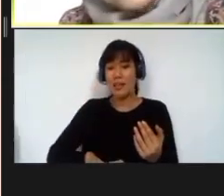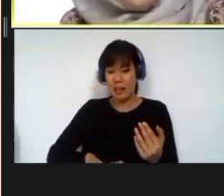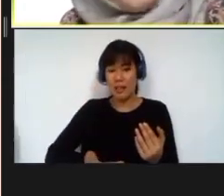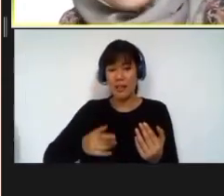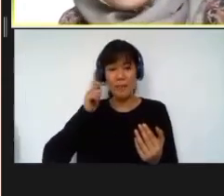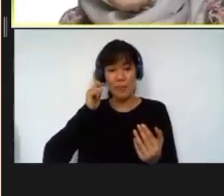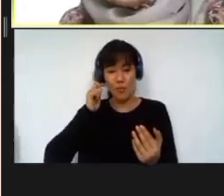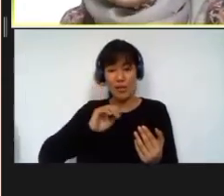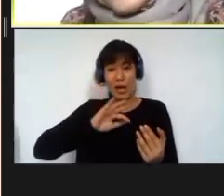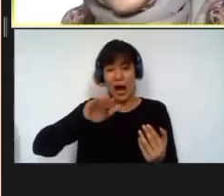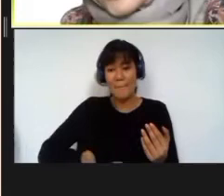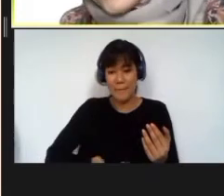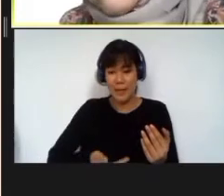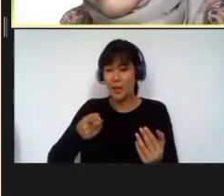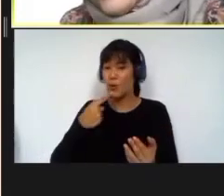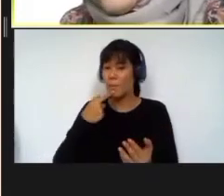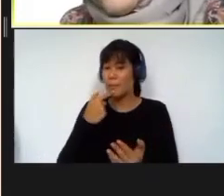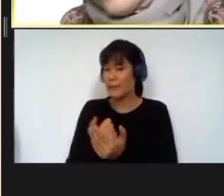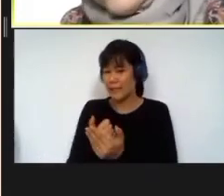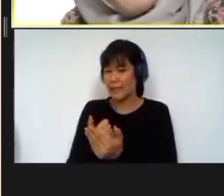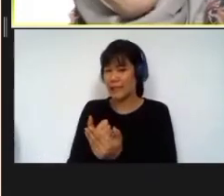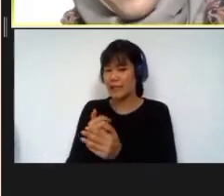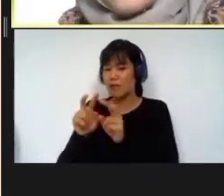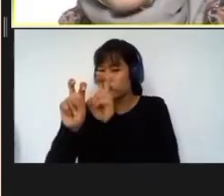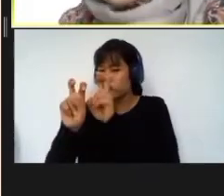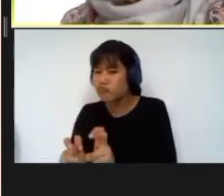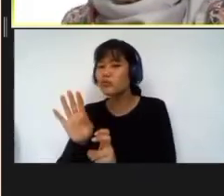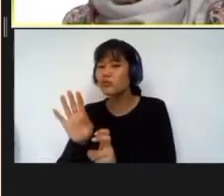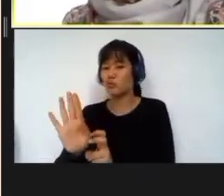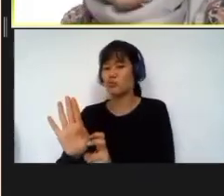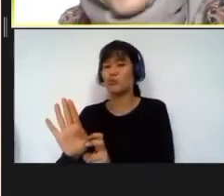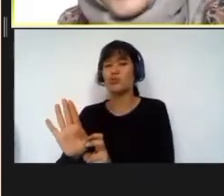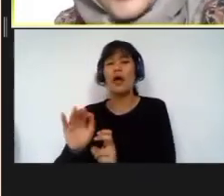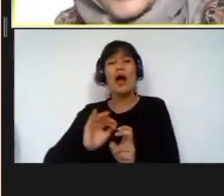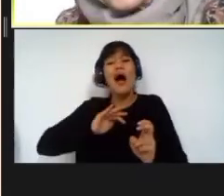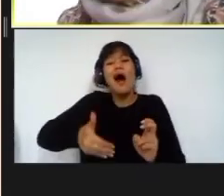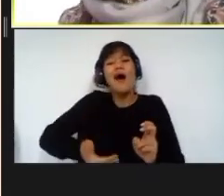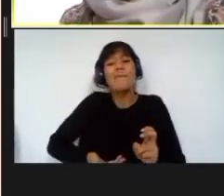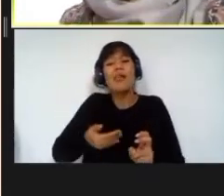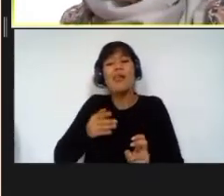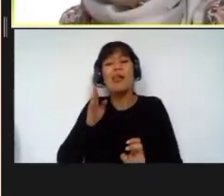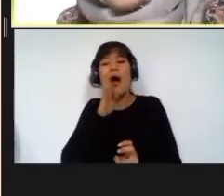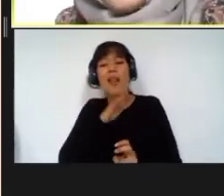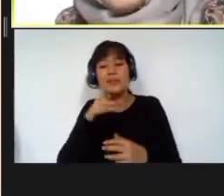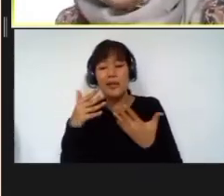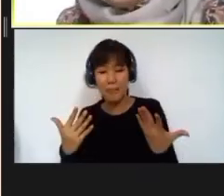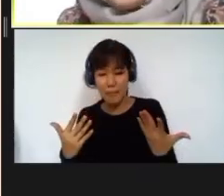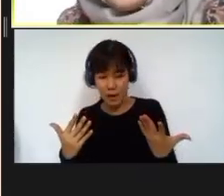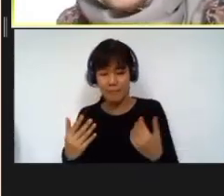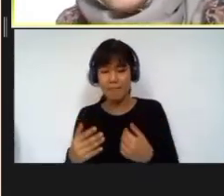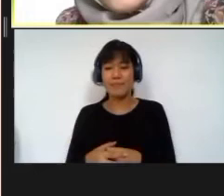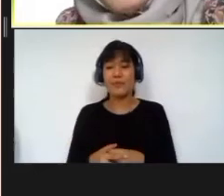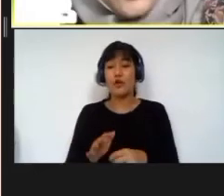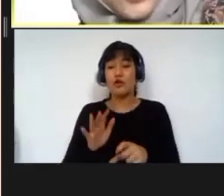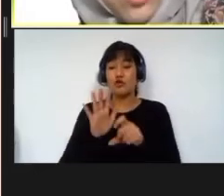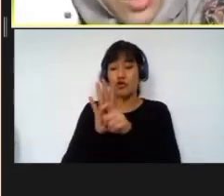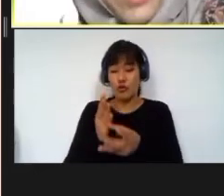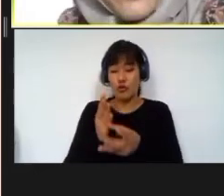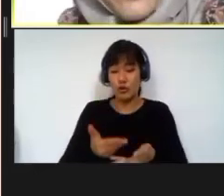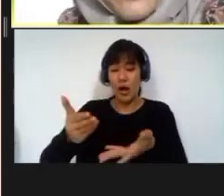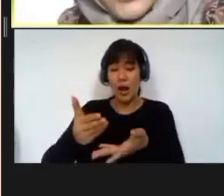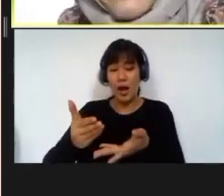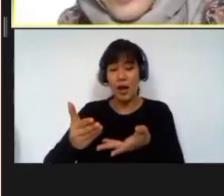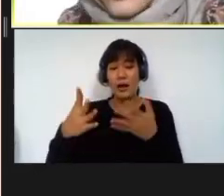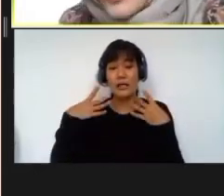perempuan itu penting dicek terlebih dahulu. Apa konteksnya, apa alasannya. Karena misalnya di wilayah Jawa Timur, terutama